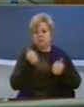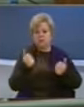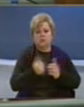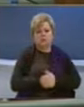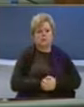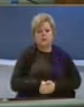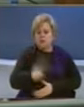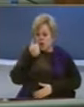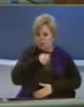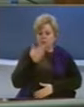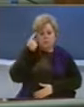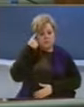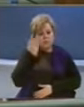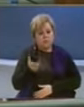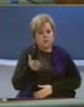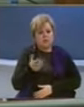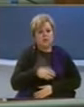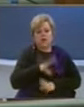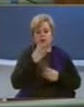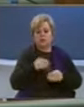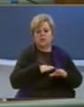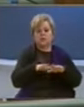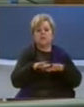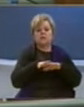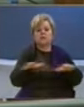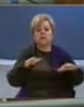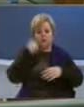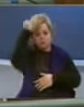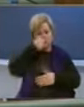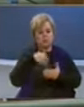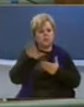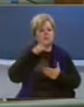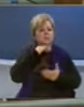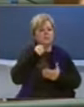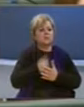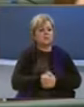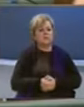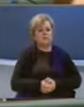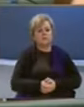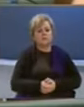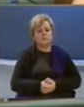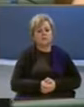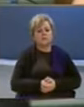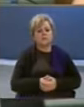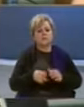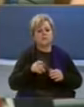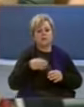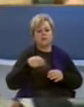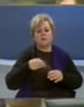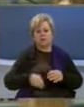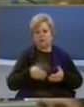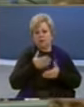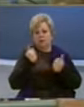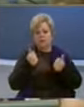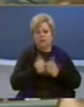të thonë, çka unë mendoj që në tërë territorin e Kosovës, po edhe në veri, atje me specifik të veçantë, duhen ndoshta profesionist. Më